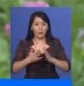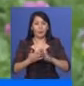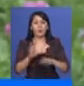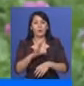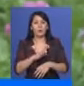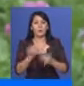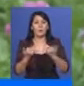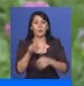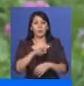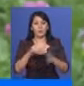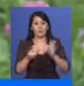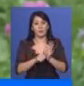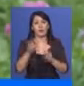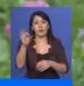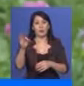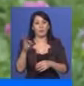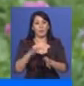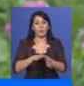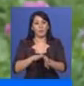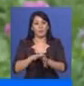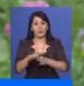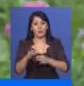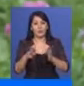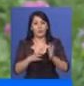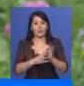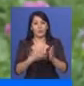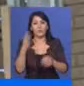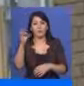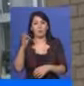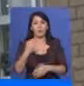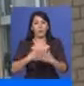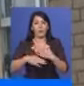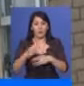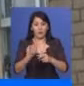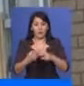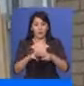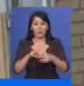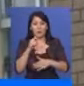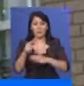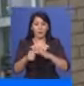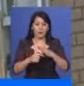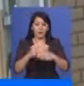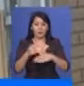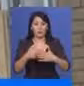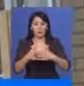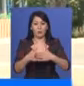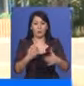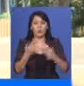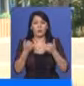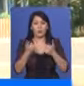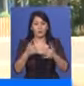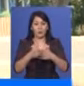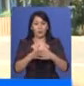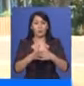Бүгінгі күні жұмыстың 60% орындалды. Тұрғындардың 95% дән риза. Осылайша қаланың кіреберісі ажарланбақ. Бүгінгі күнге